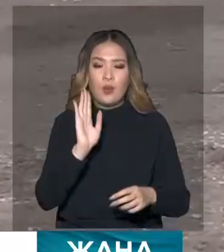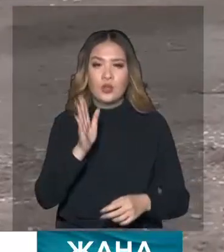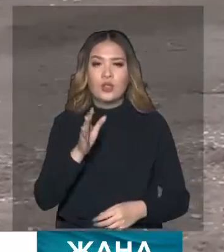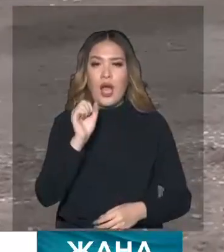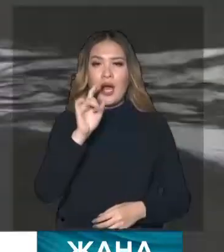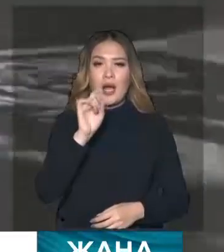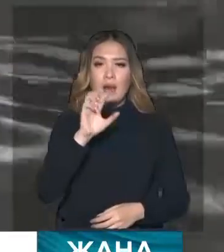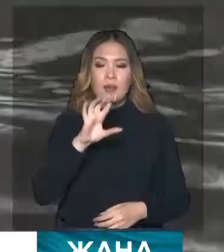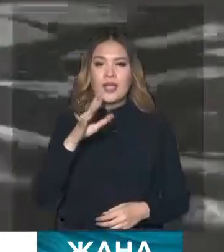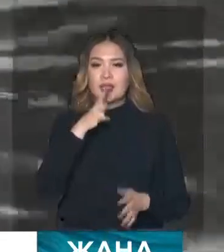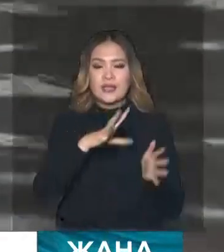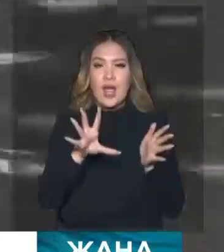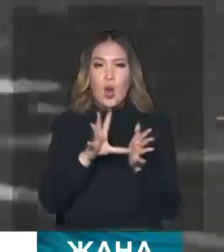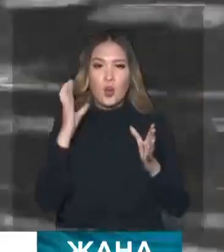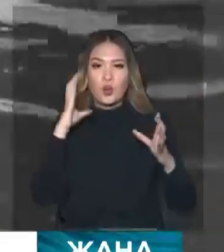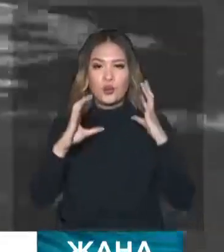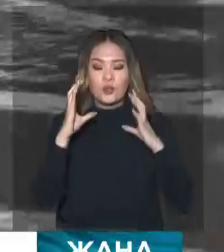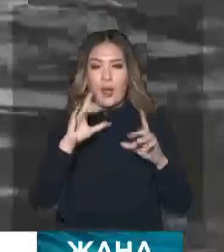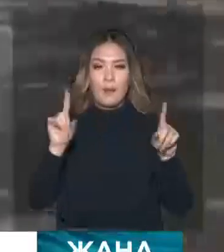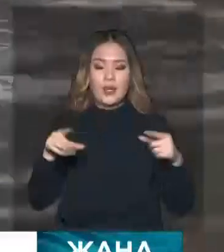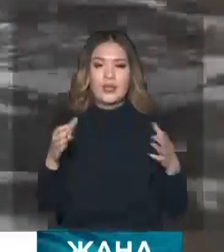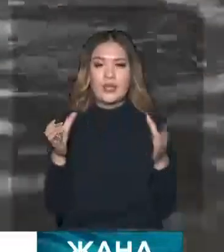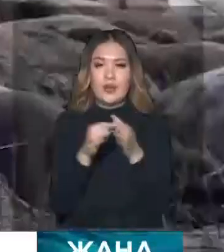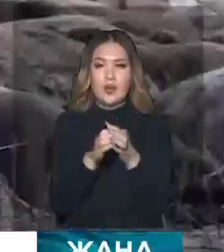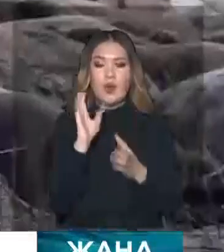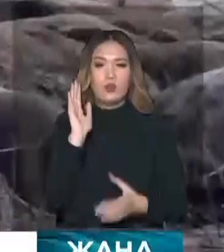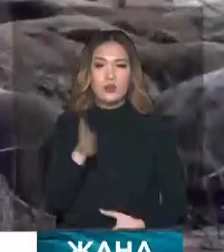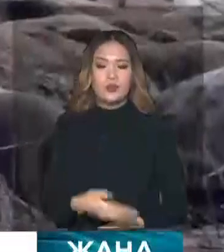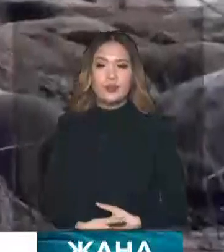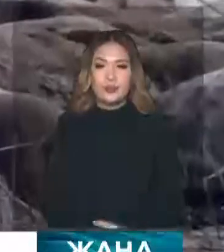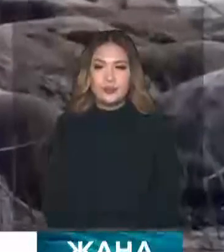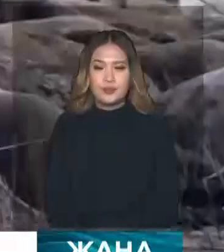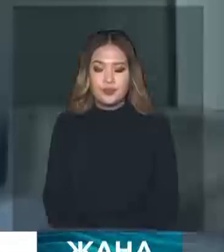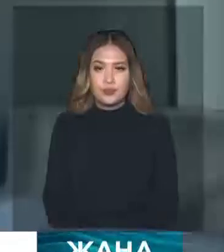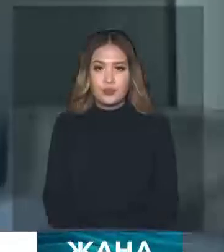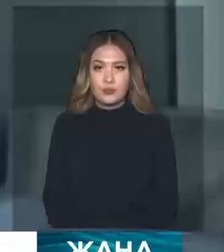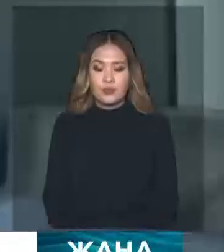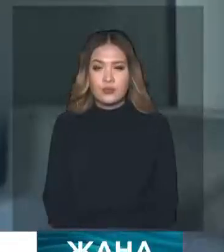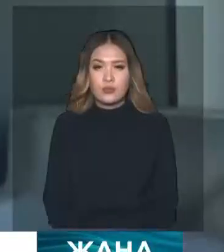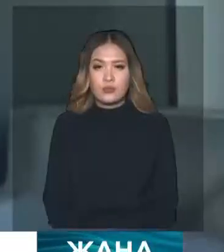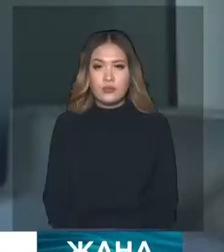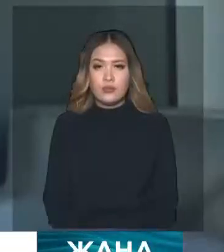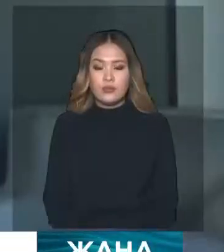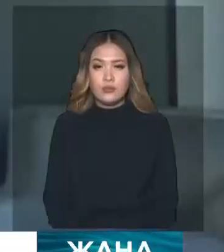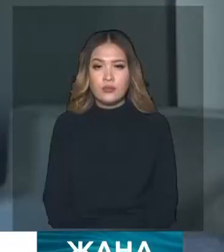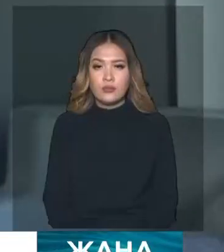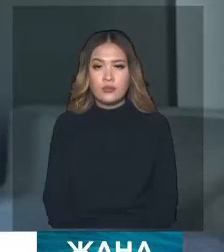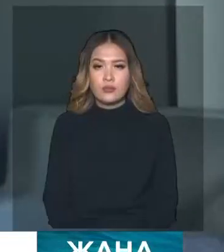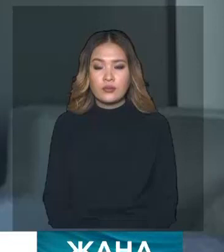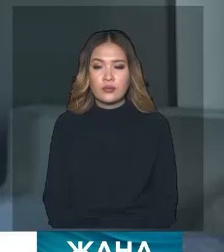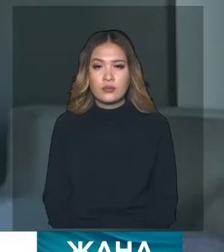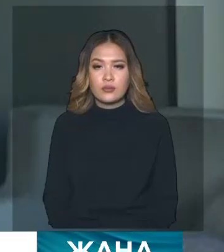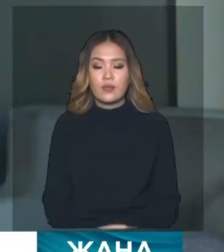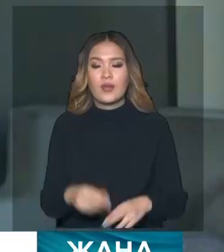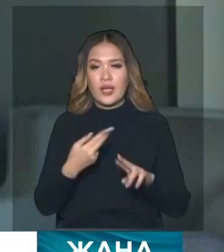Арабиясының техникалық зерттеу университетімен бірлесе жасалған болатын. Эти сенсоры сделаны из графена.